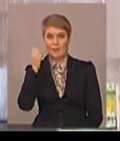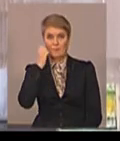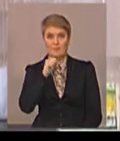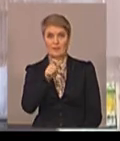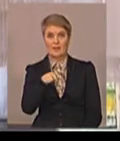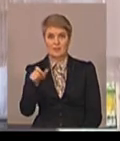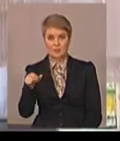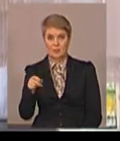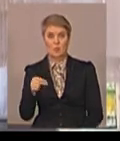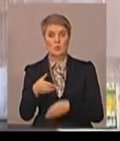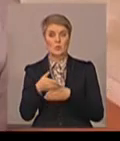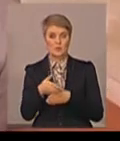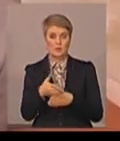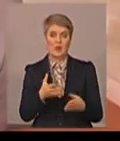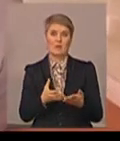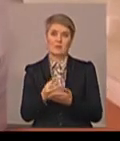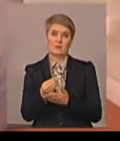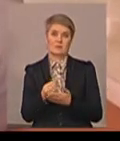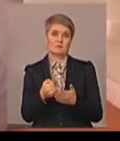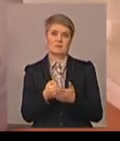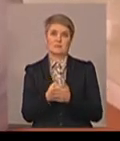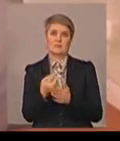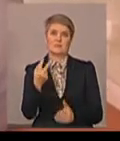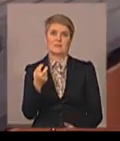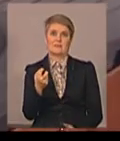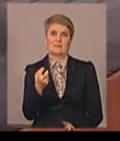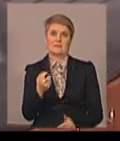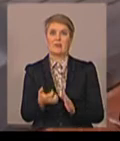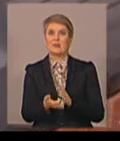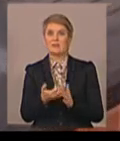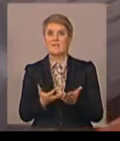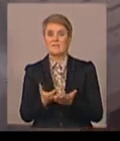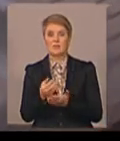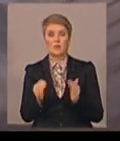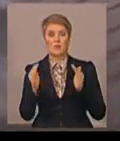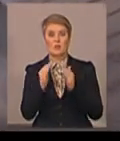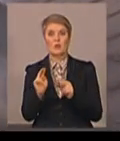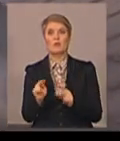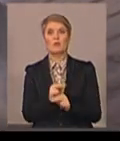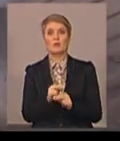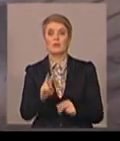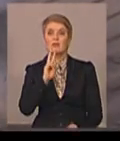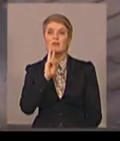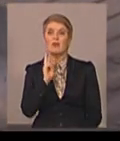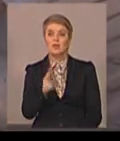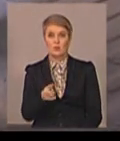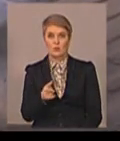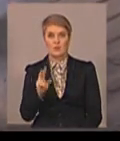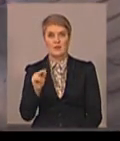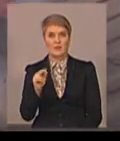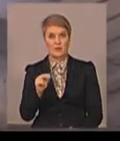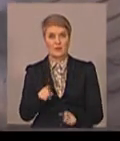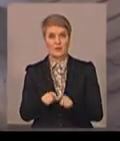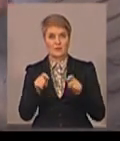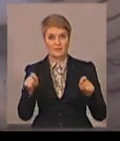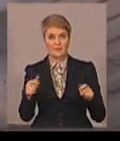у кого є субсидія, сплачують не більш як 200. Через брак фінансування будівлю ремонтували майже 2 роки. Дату введення